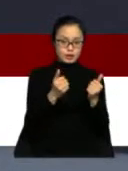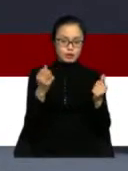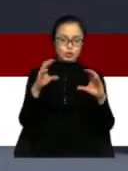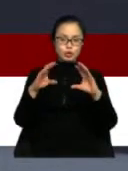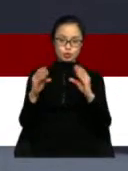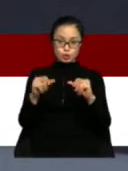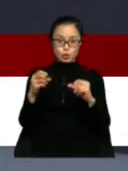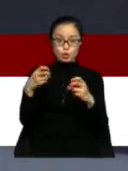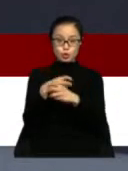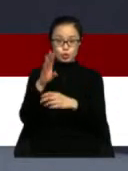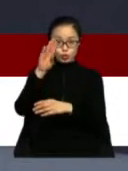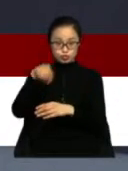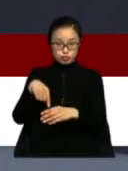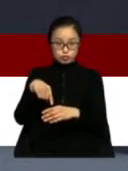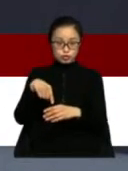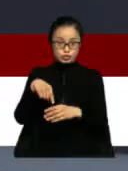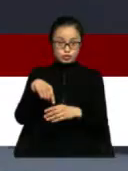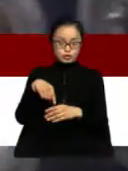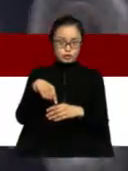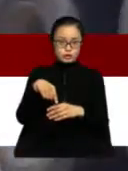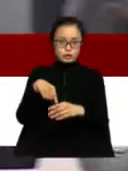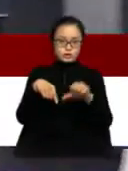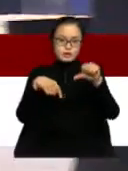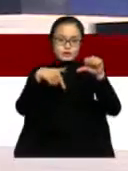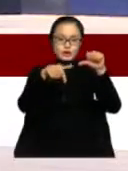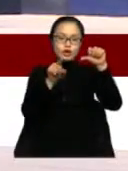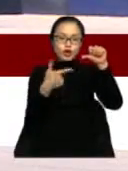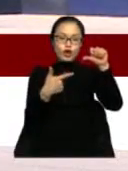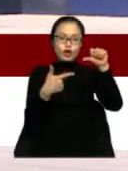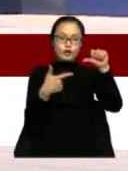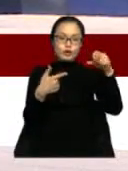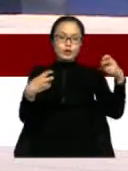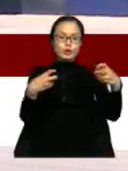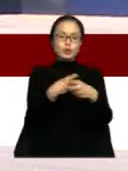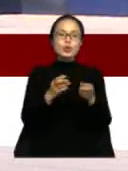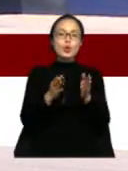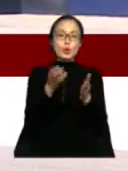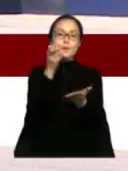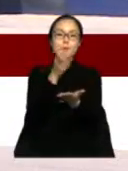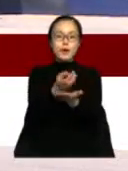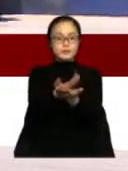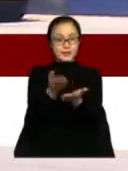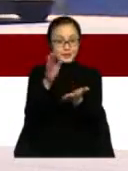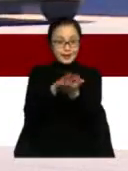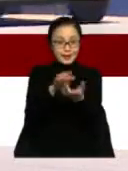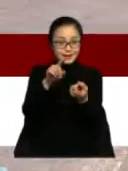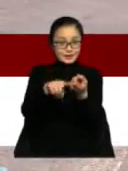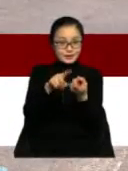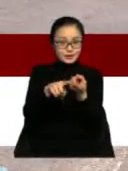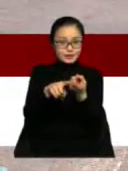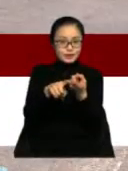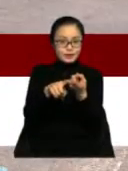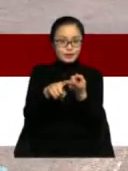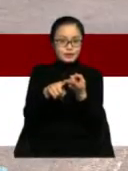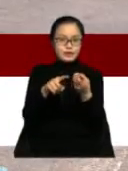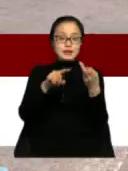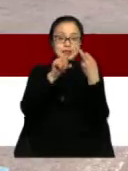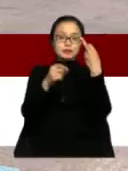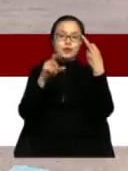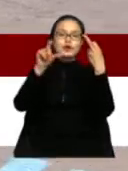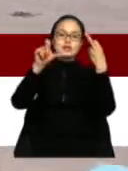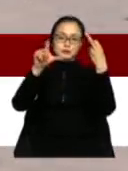민주당 전현희 의원 등이 발의한 5건의 유료도로 법 개정안에 대한 대안 법안에 지난 15일 여야 합의로